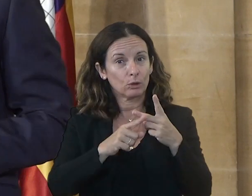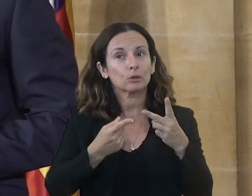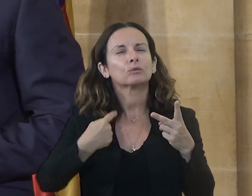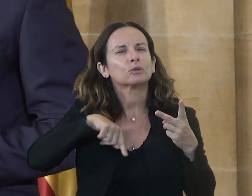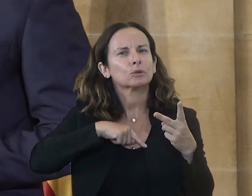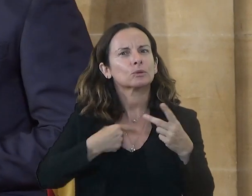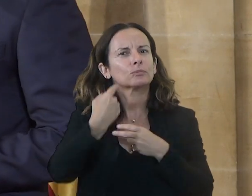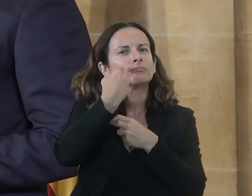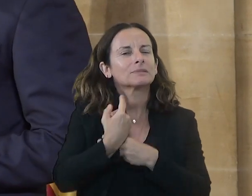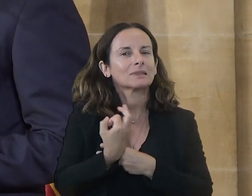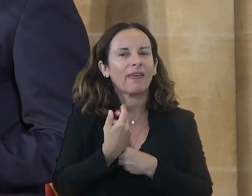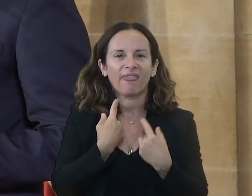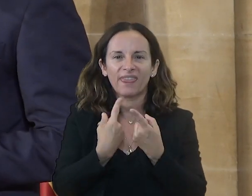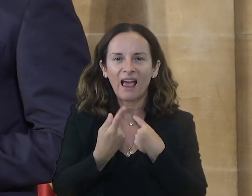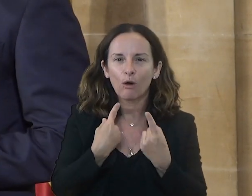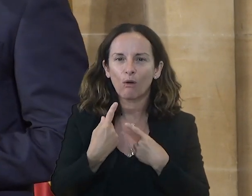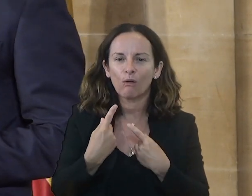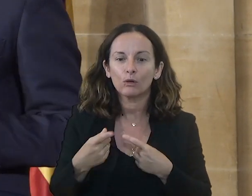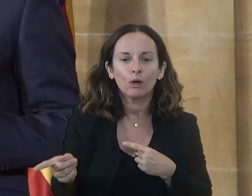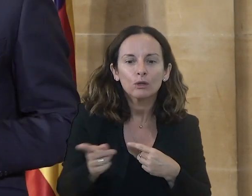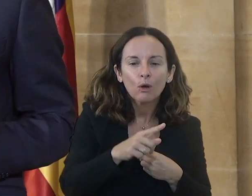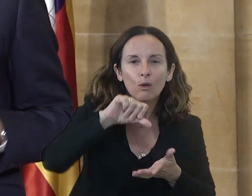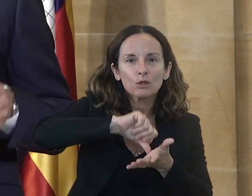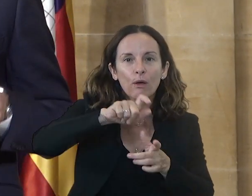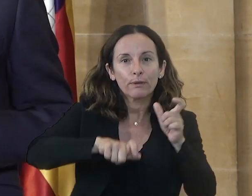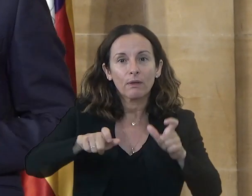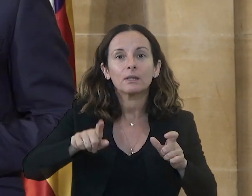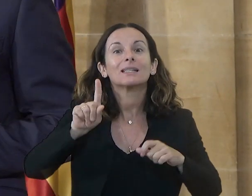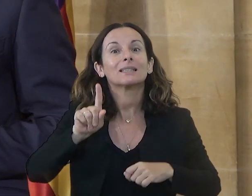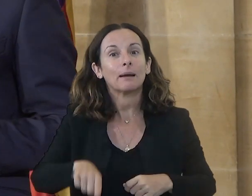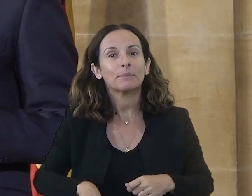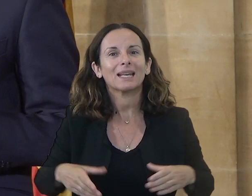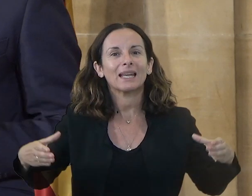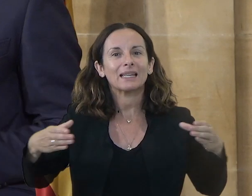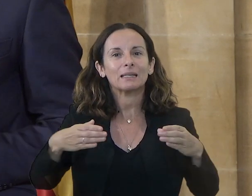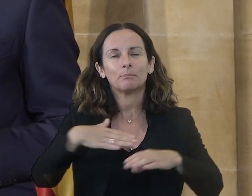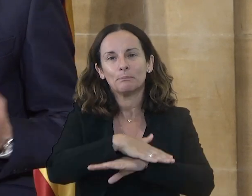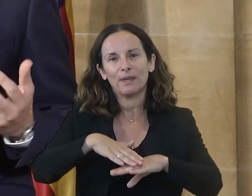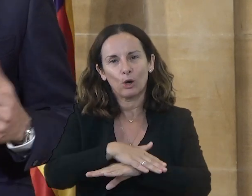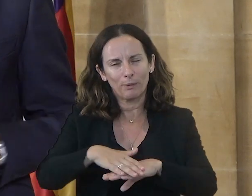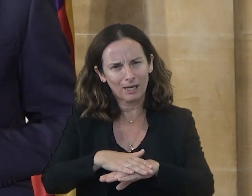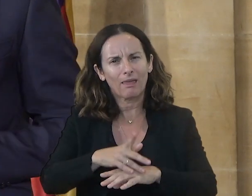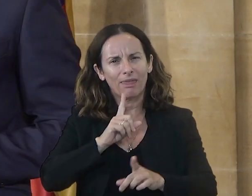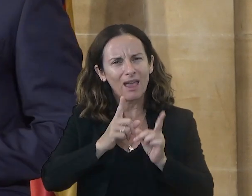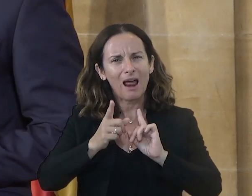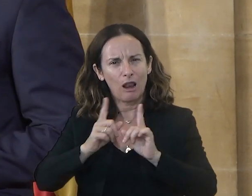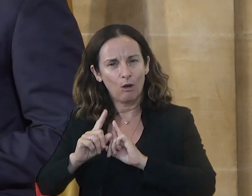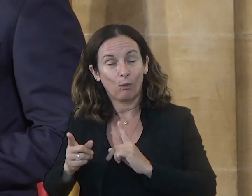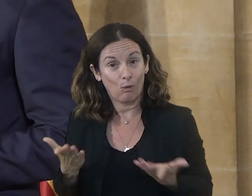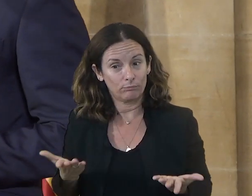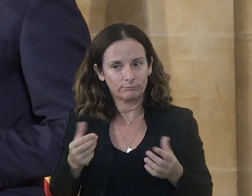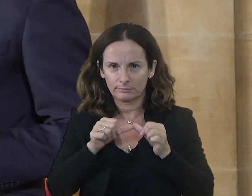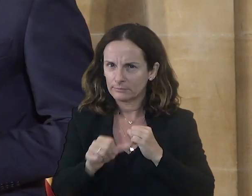avui també vos vull comentar és el del diàleg. Diàleg entre tots els ciutadans i diàleg en tot l'equip de